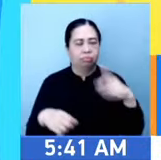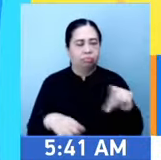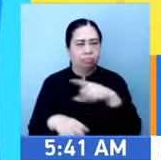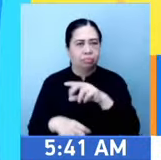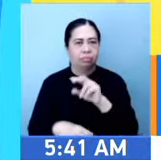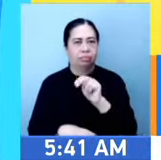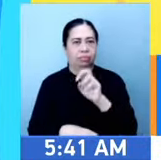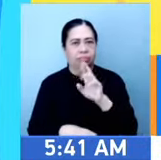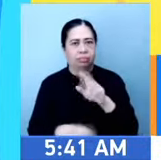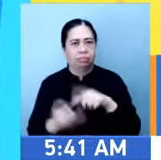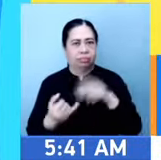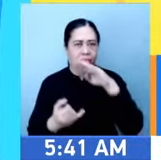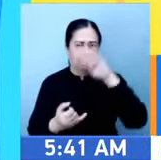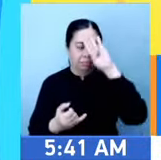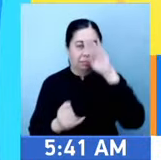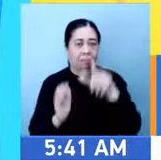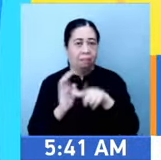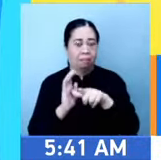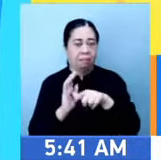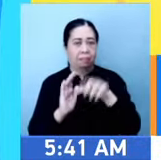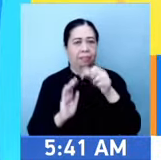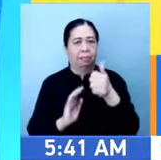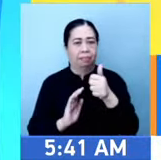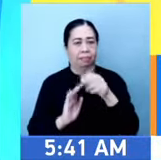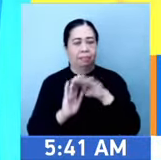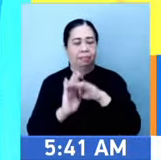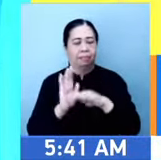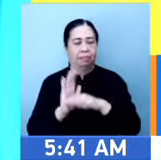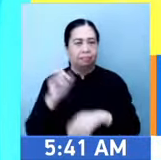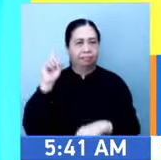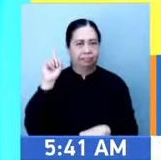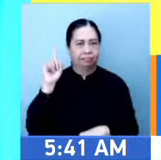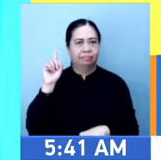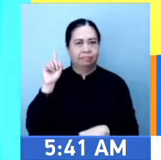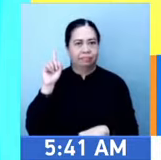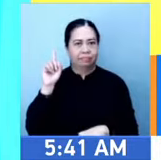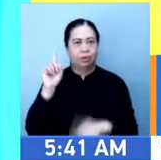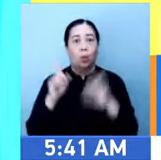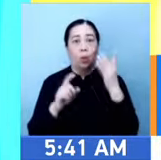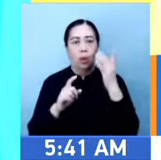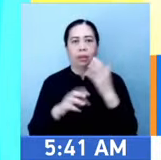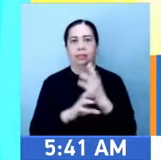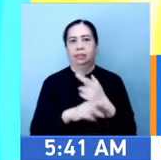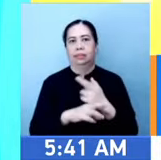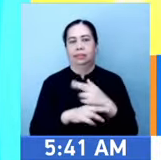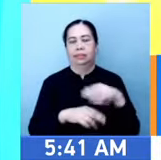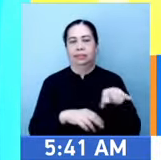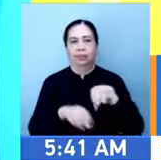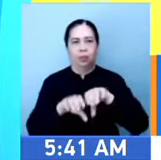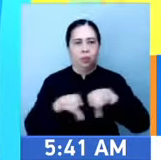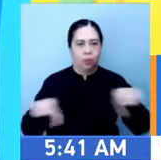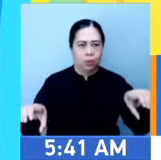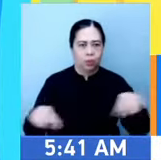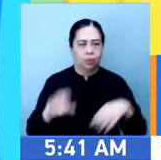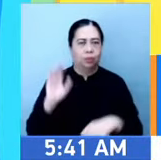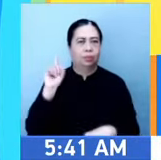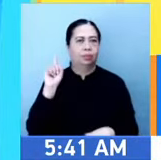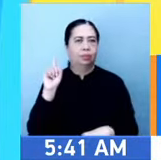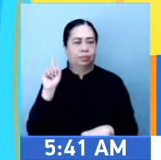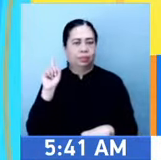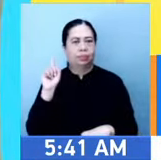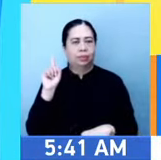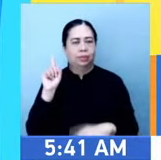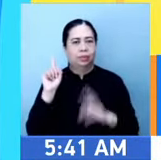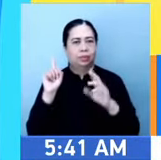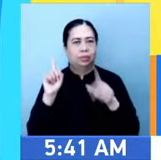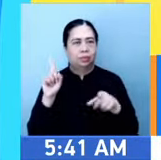10 ng gabi, sisimula ng Manila Water ang leak repair sa Dr. Sixto Antonio Avenue. Sa barangay may bunga na